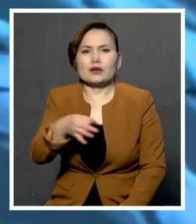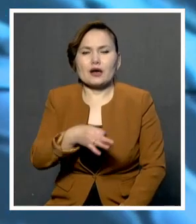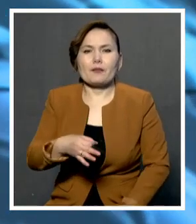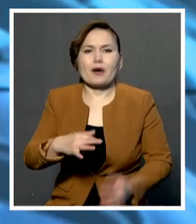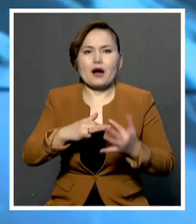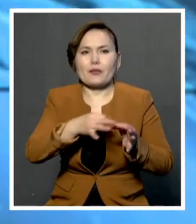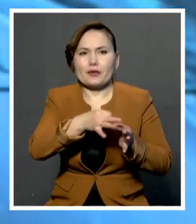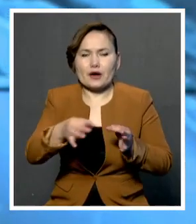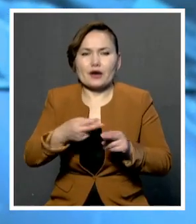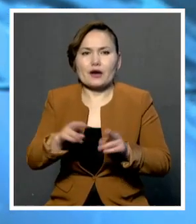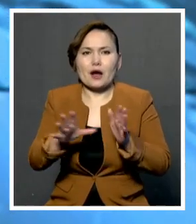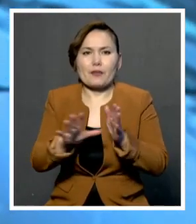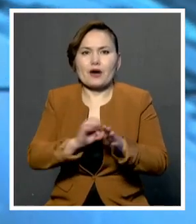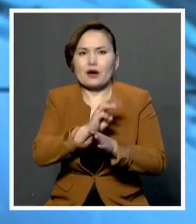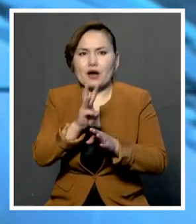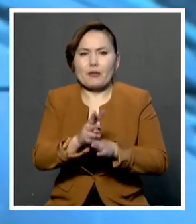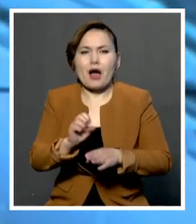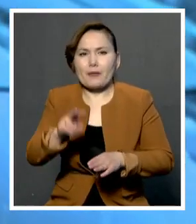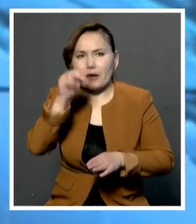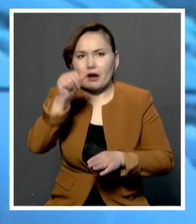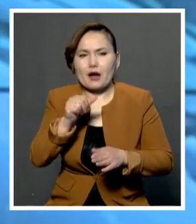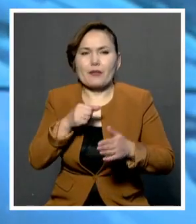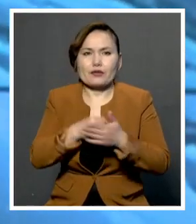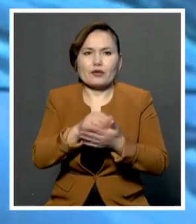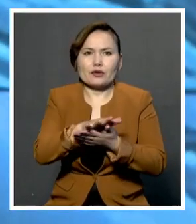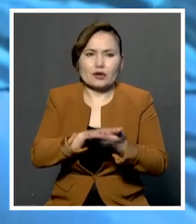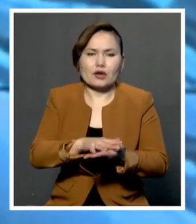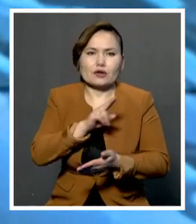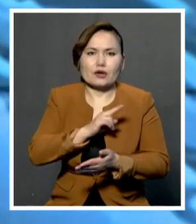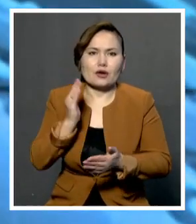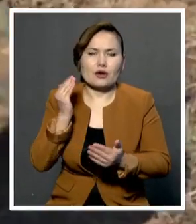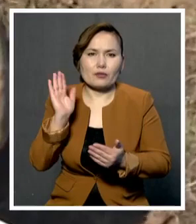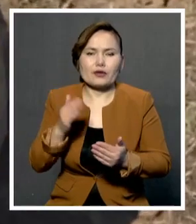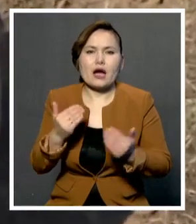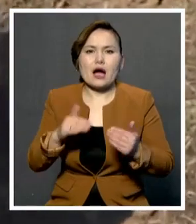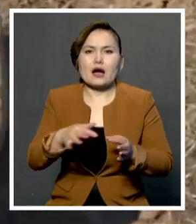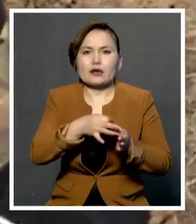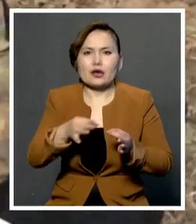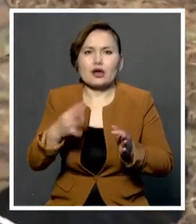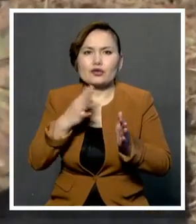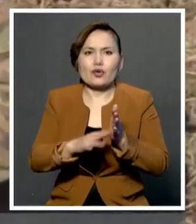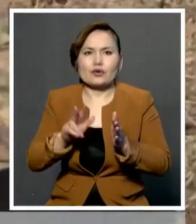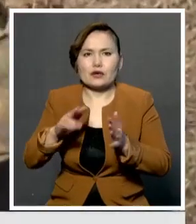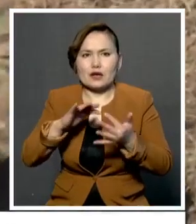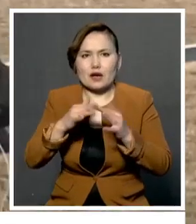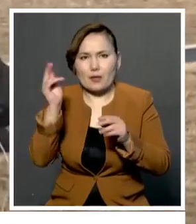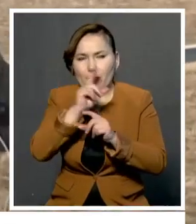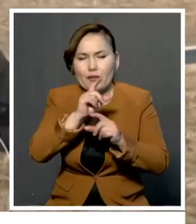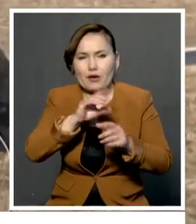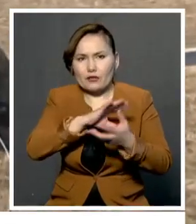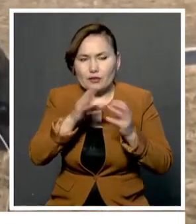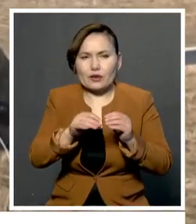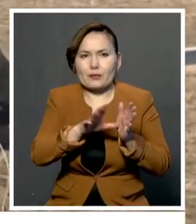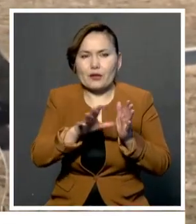мекендерге жаппай жарық беру жұмыстары сәуір айының ортасына дейін жалғасуы мүмкін. Қазір өңірдегі 93 елді мекеннің тек 54-і электр энергиясына